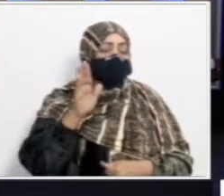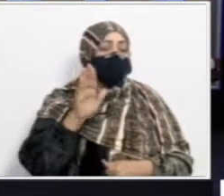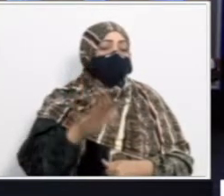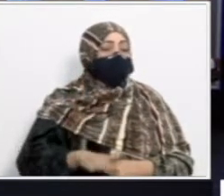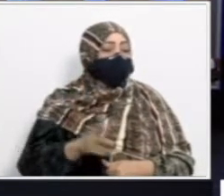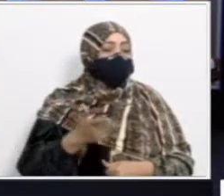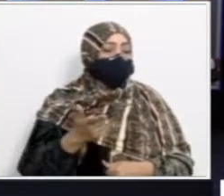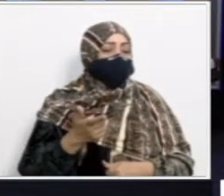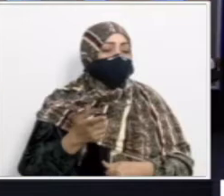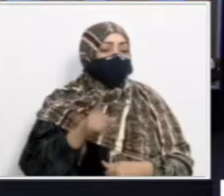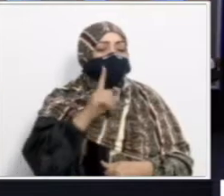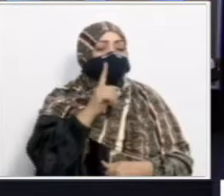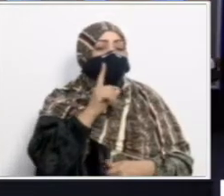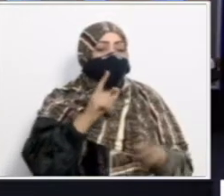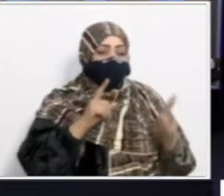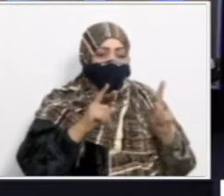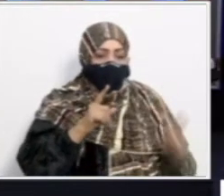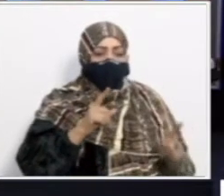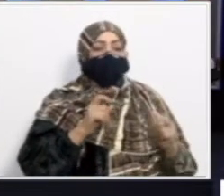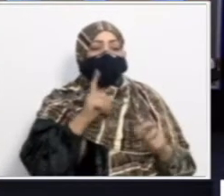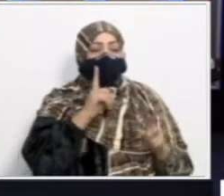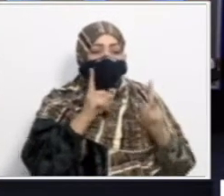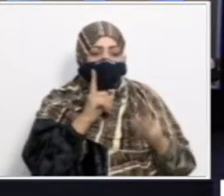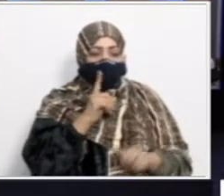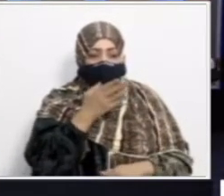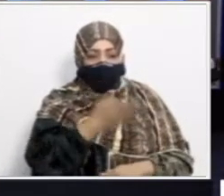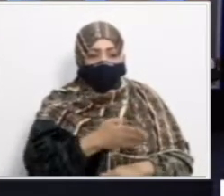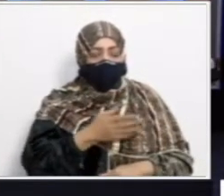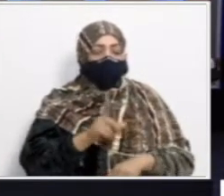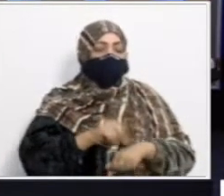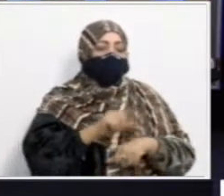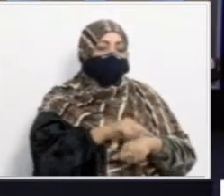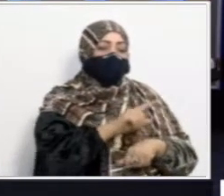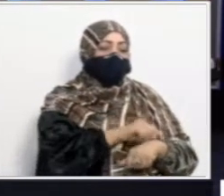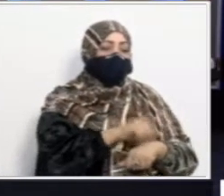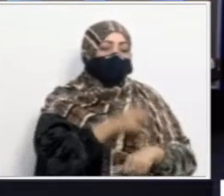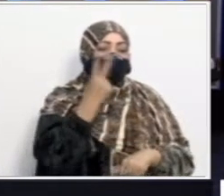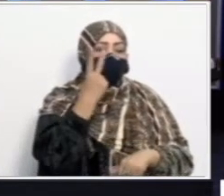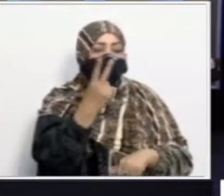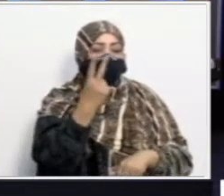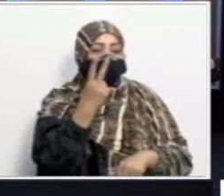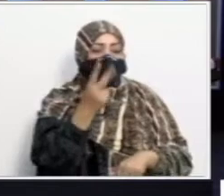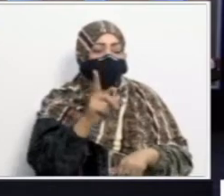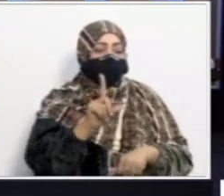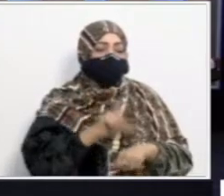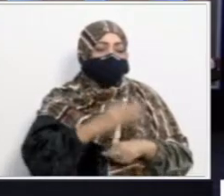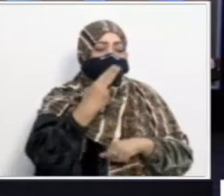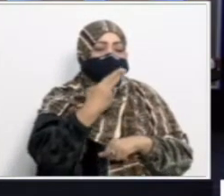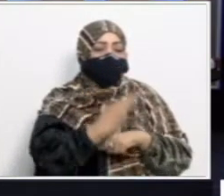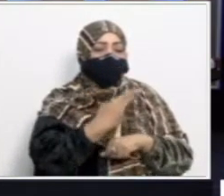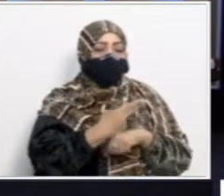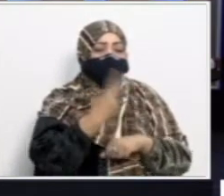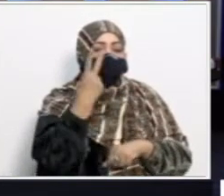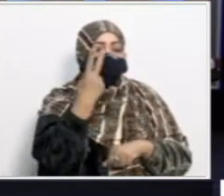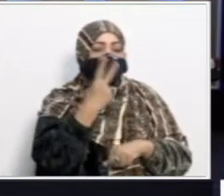ترك ام وعمان فقط. وما لا اخوه ولا اخوات؟ لا اخوه، ترك عمان، تقدم